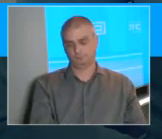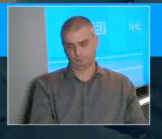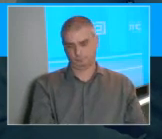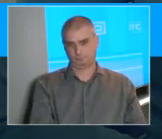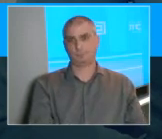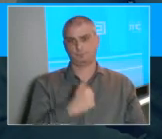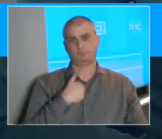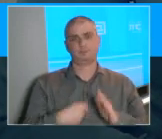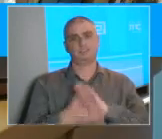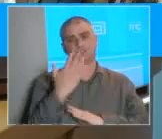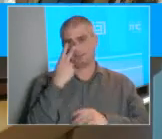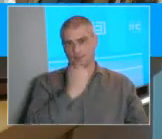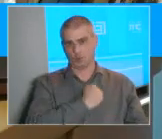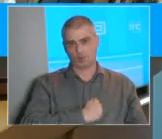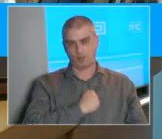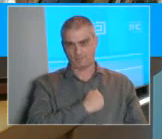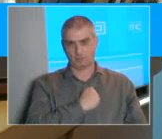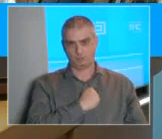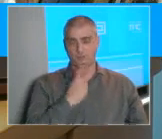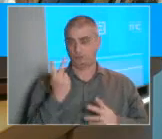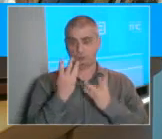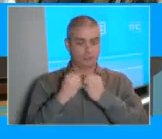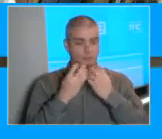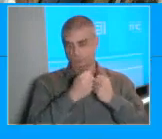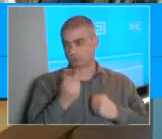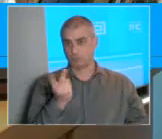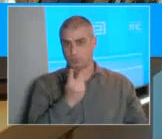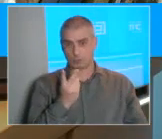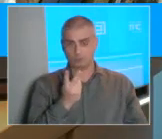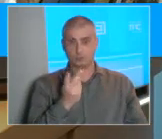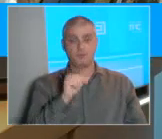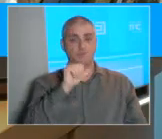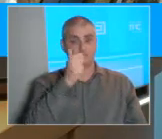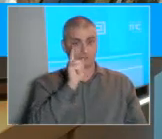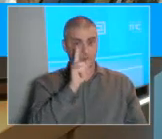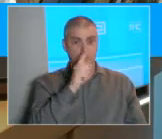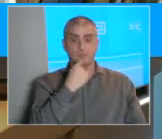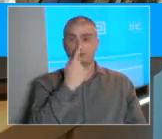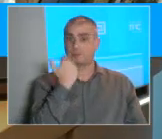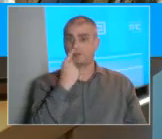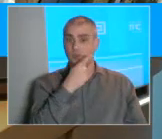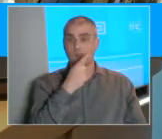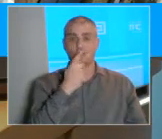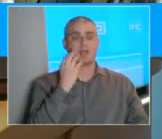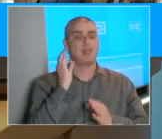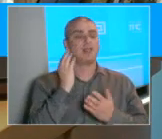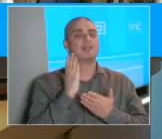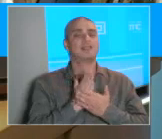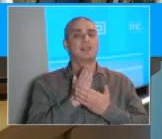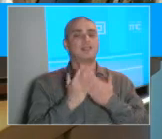היום מביקור האבלים אצל שתי המשפחות הללו, וקודם כל הדברים שאמרתי קודם, הדין